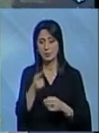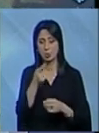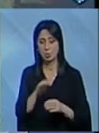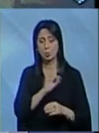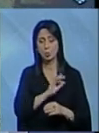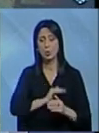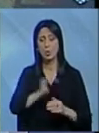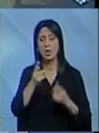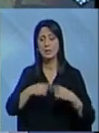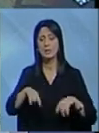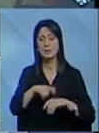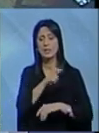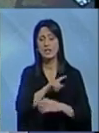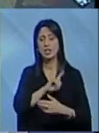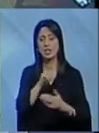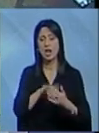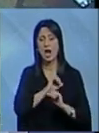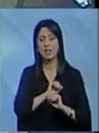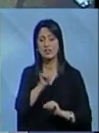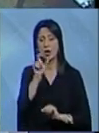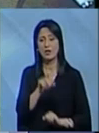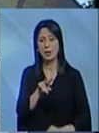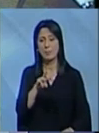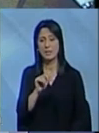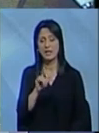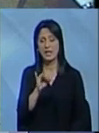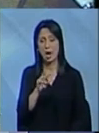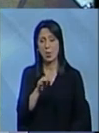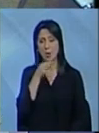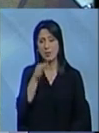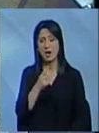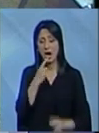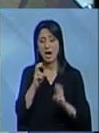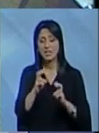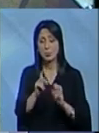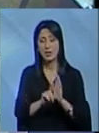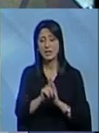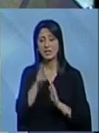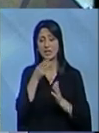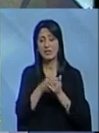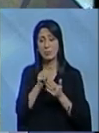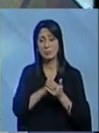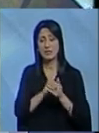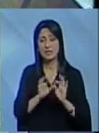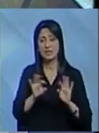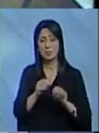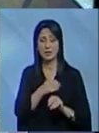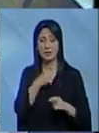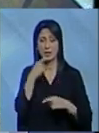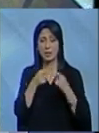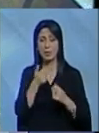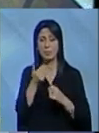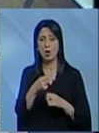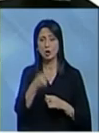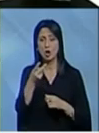წუთებში იუსტიციის უმაღლეს საბჭოს წევრთა კითხვებს ადვოკატი როინ მიგრიაული პასუხობს. მან გასაუბრების დასაწყისში საკუთარ მოტივაციაზე ისაუბრა და იმედი გამოთქვა, რომ